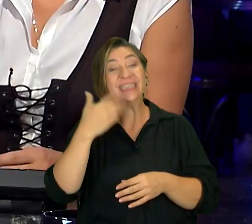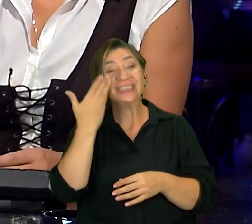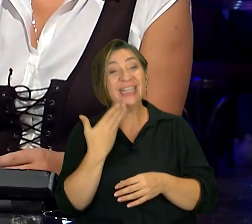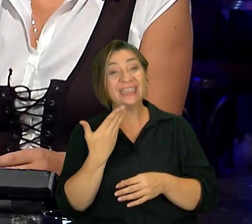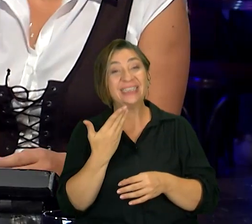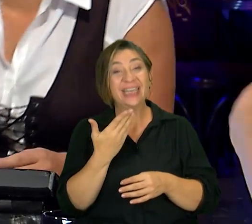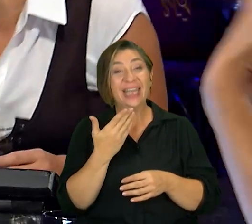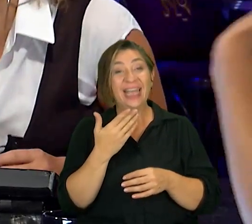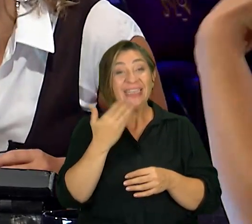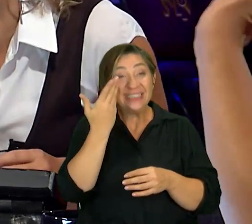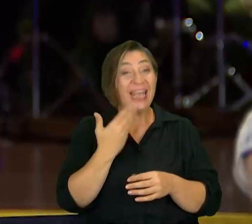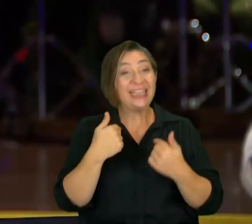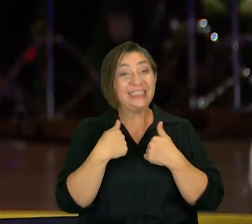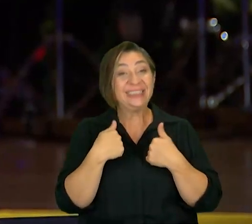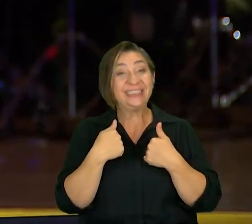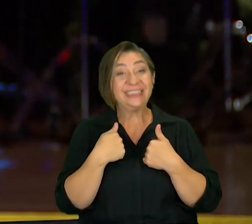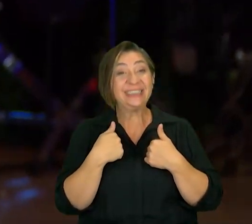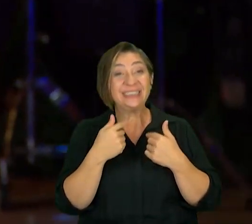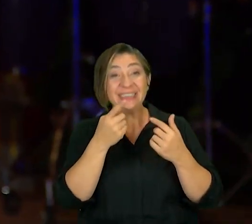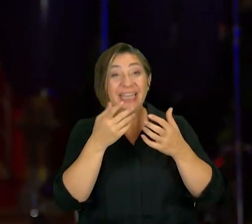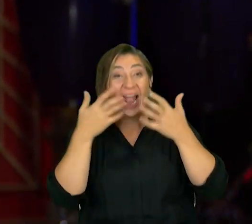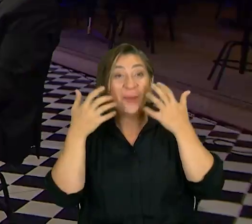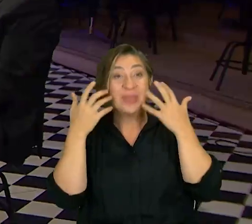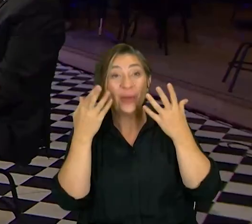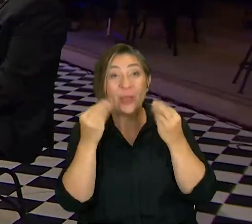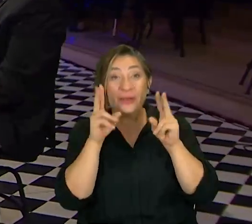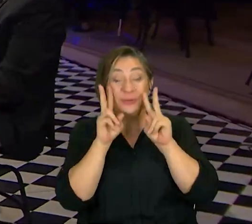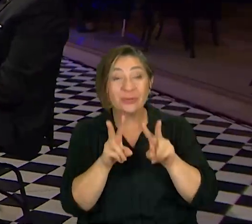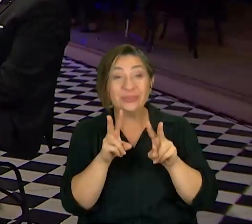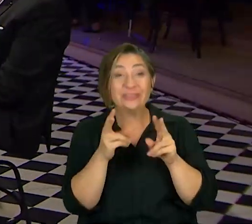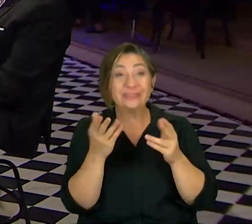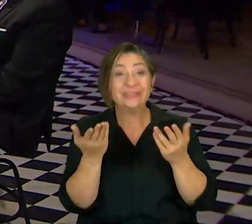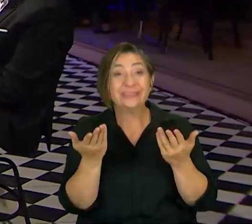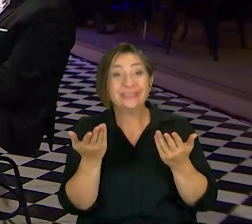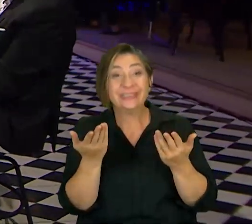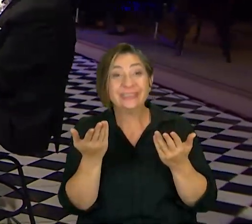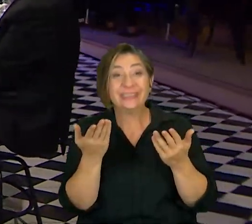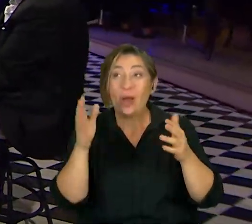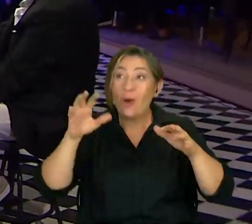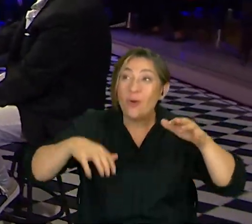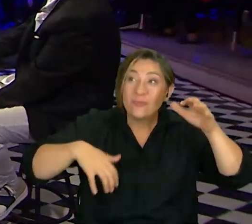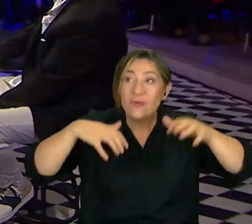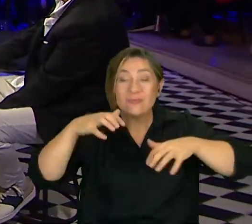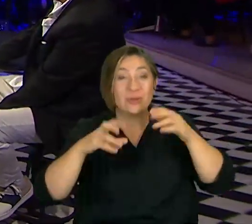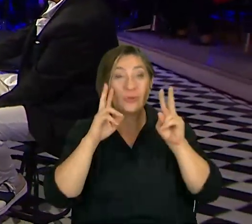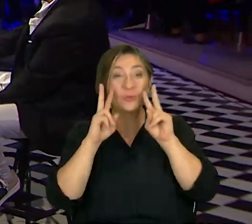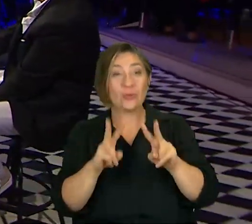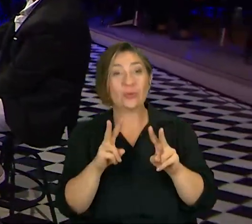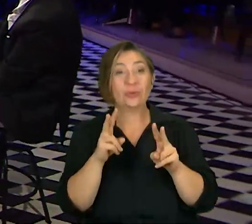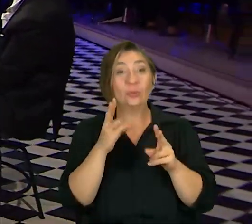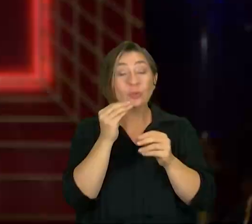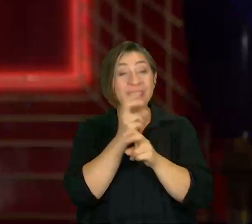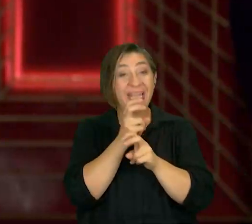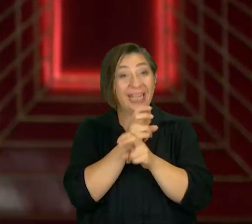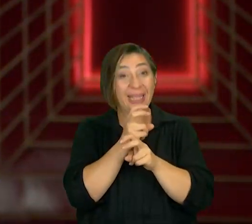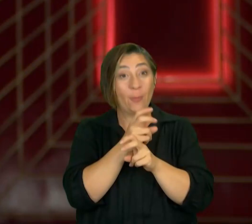mesela National Geographic gibi. Mesela bizi kaplanlar olarak görün filan. Abi yani aynen. Hipopotamlar filan gibi görün bizi. Ya böyle